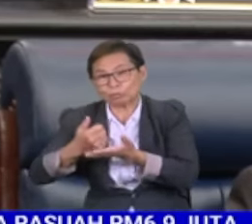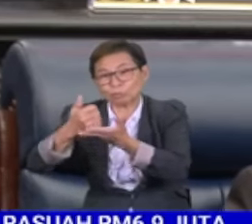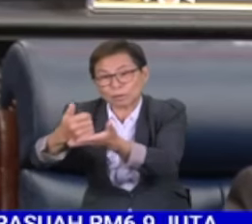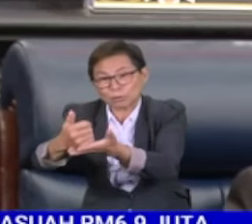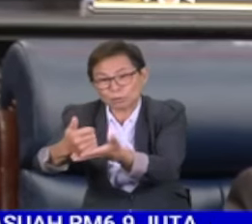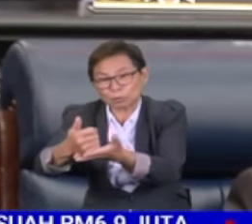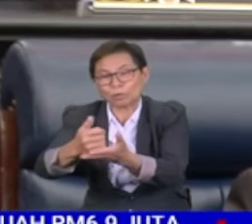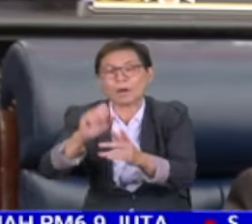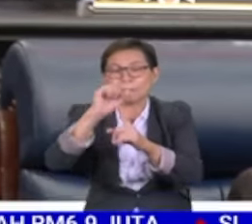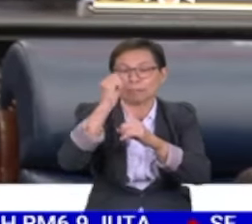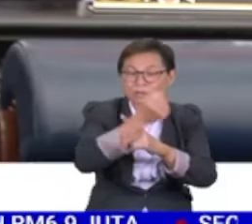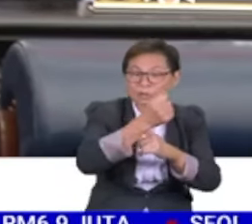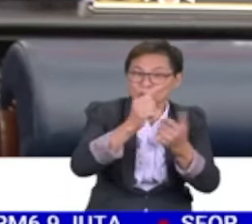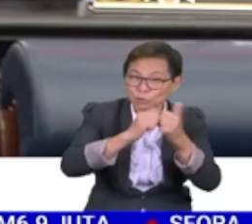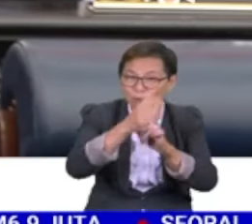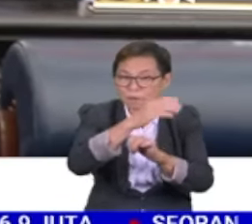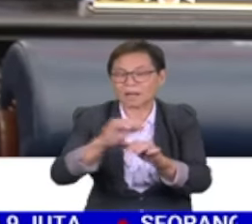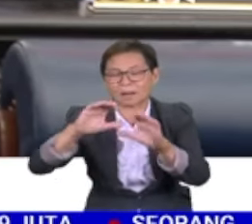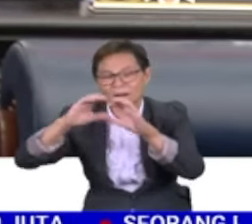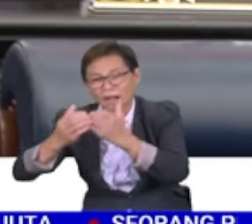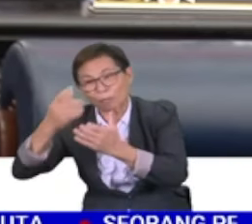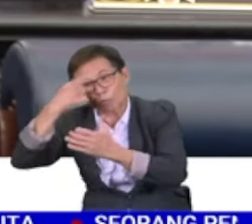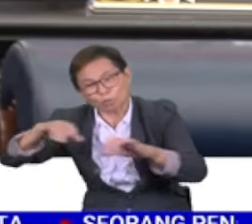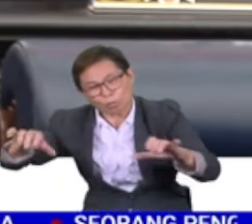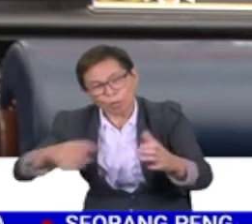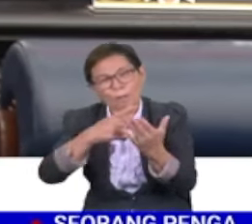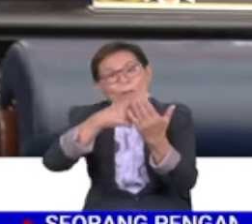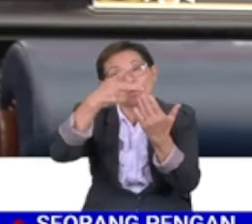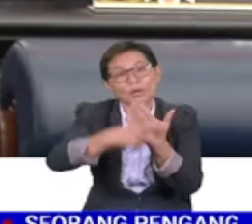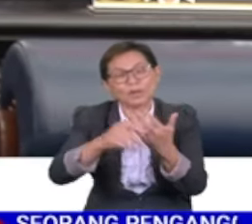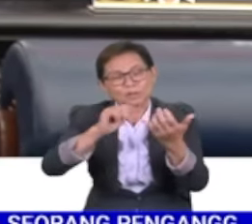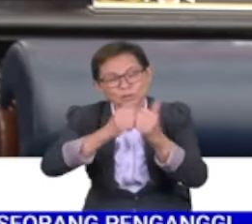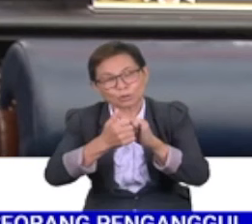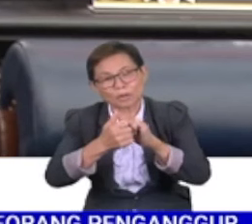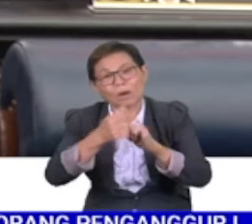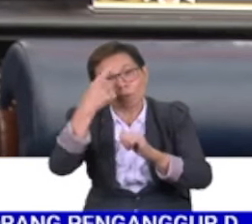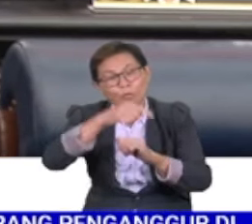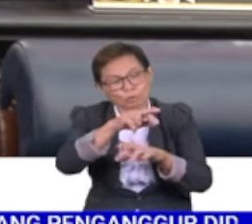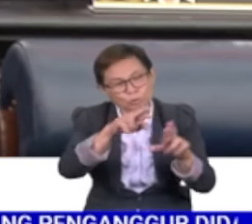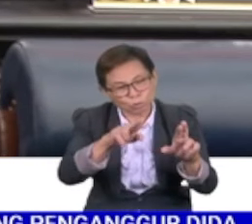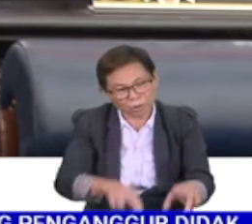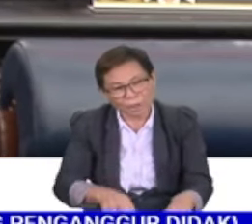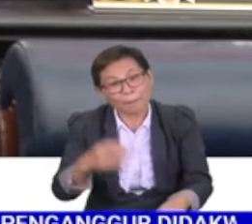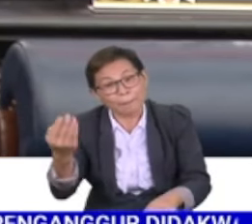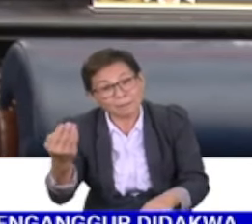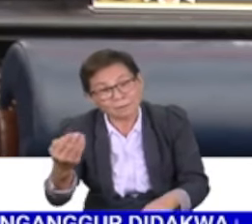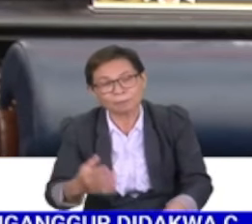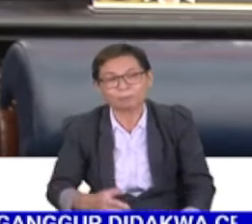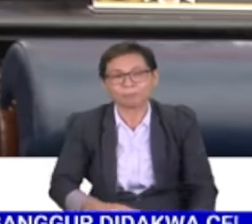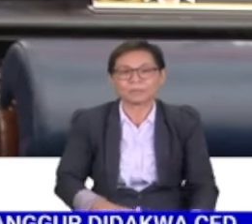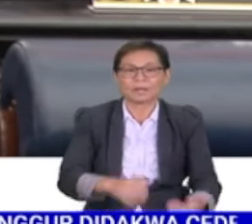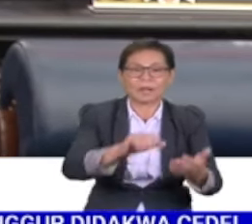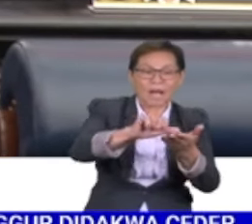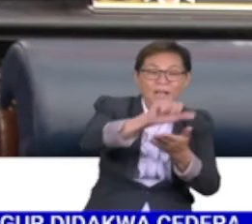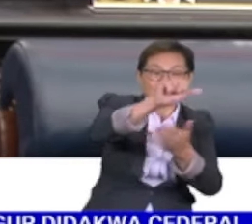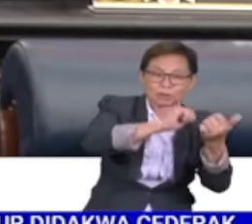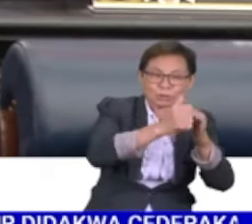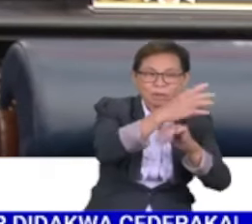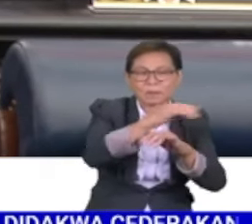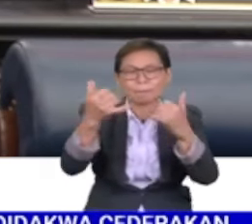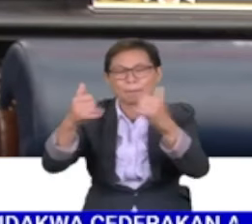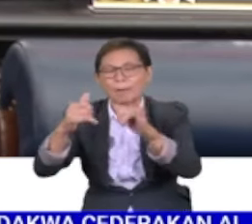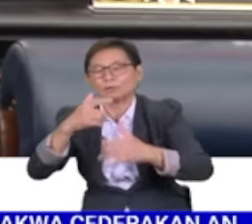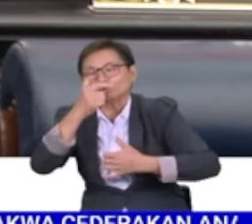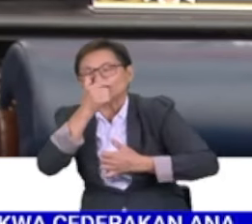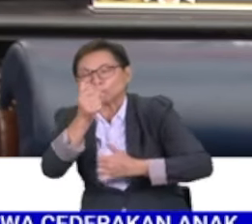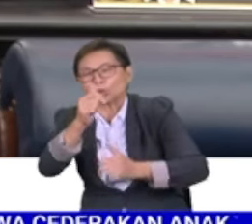sukan termasuk klub dan akademi bagi melaksanakan program sukan di peringkat Akar Umbi. Akademi Sukan dan Permainan yang